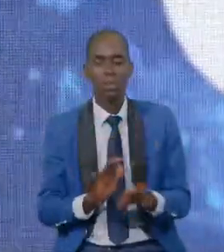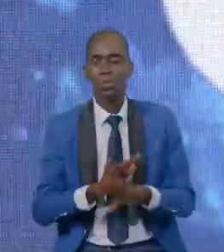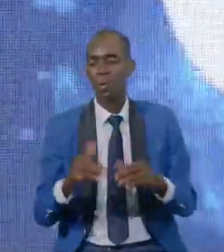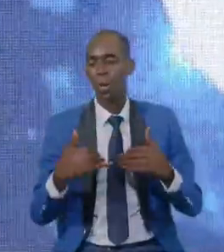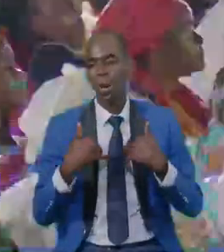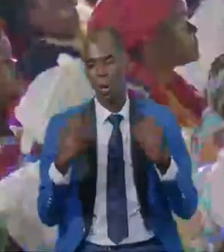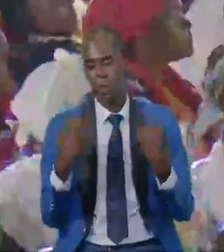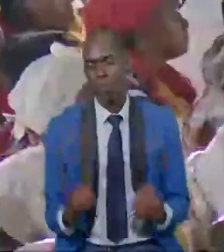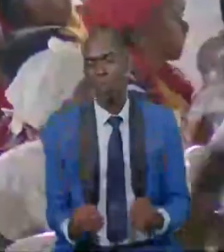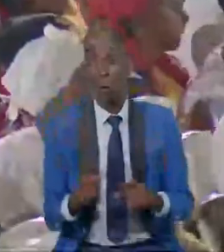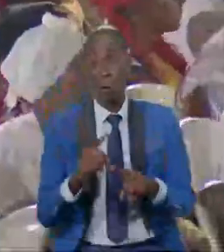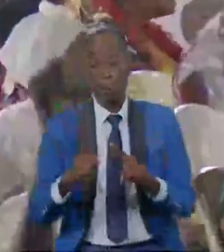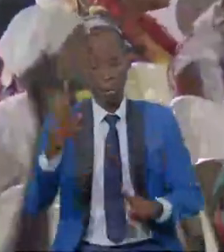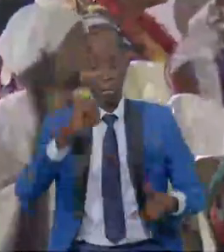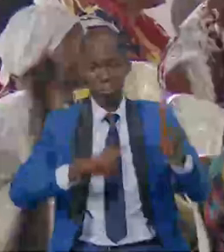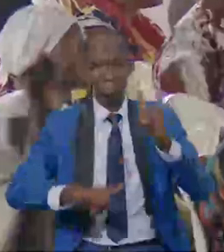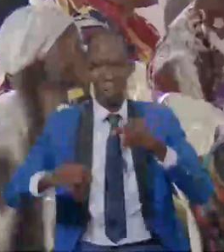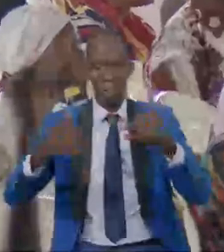shout tonight,